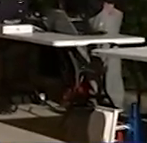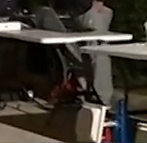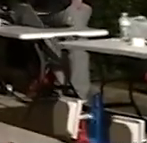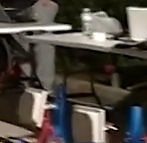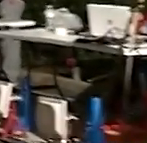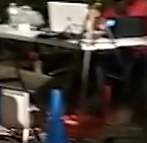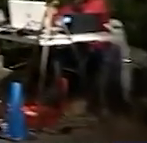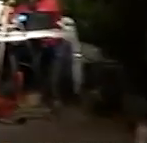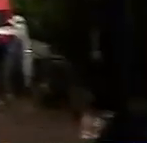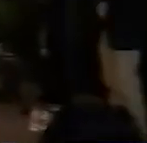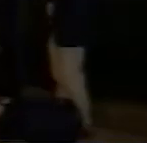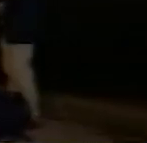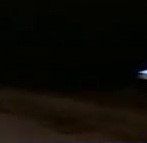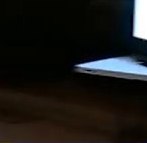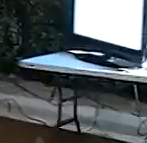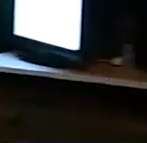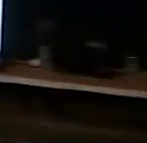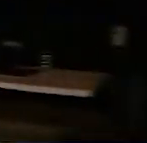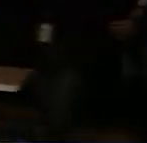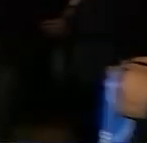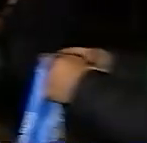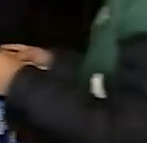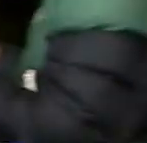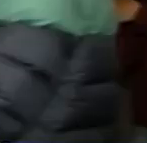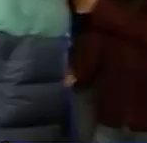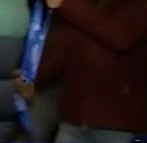τα στελέχη του κόμματος συμμετείχαν σε αγώνα δρόμου.